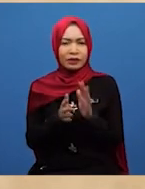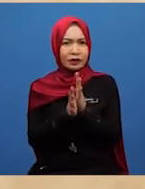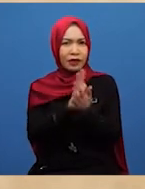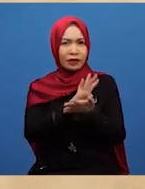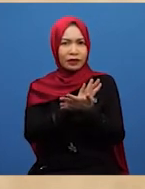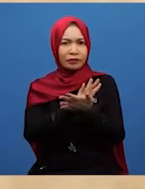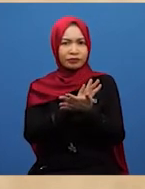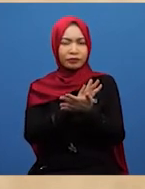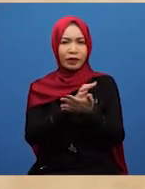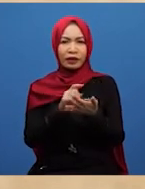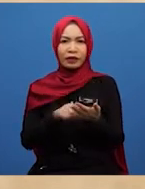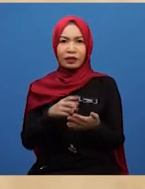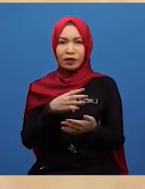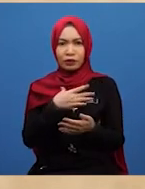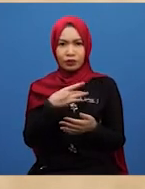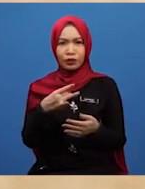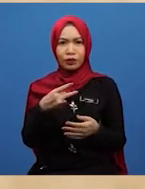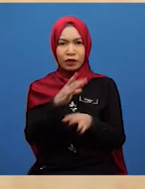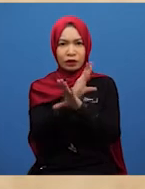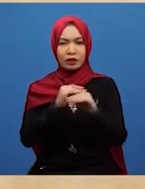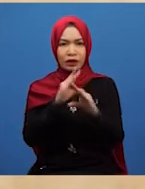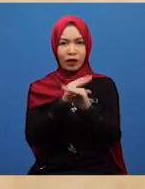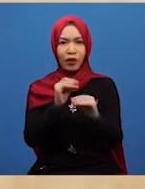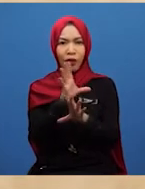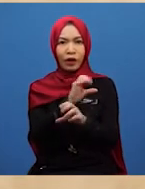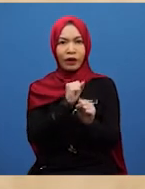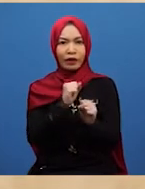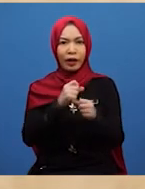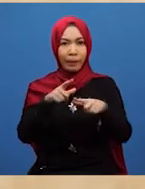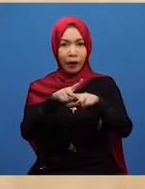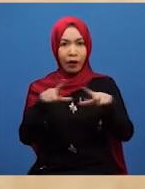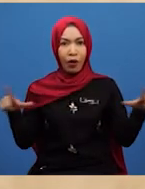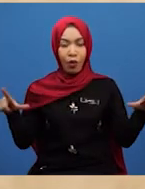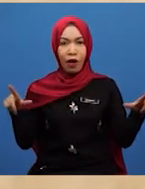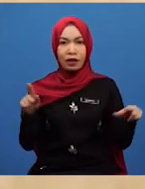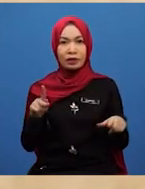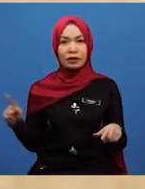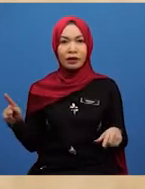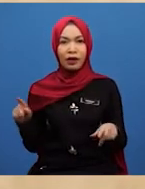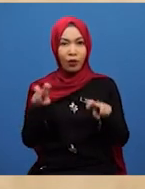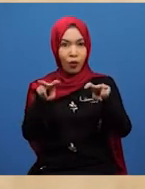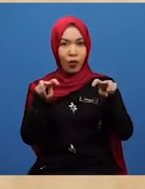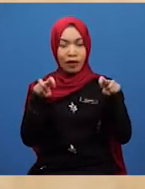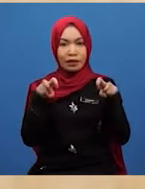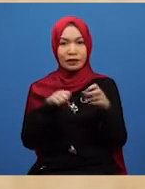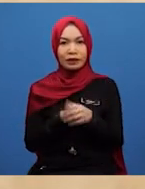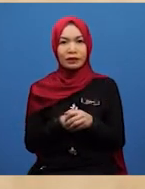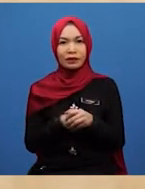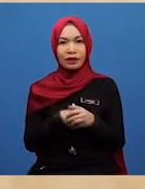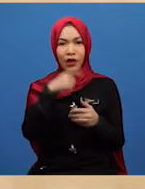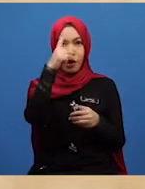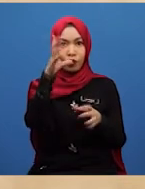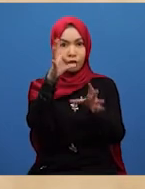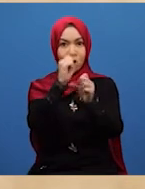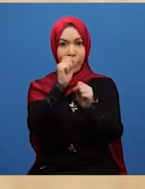untuk meluaskan kuasanya. Selain itu, perpecahan politik di Sarawak dan alasan